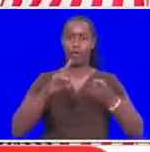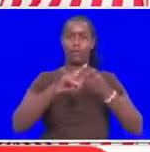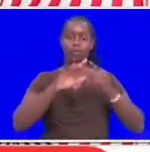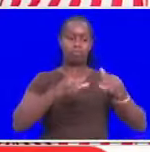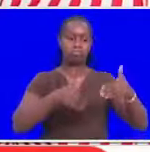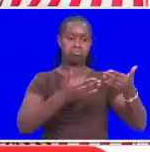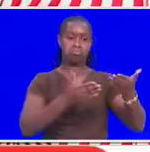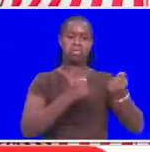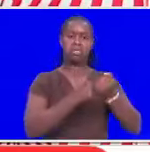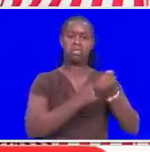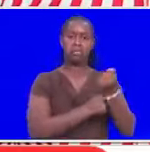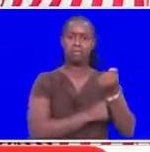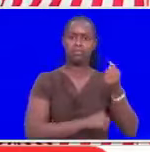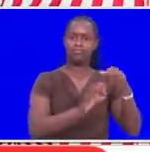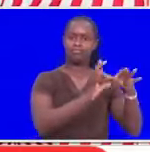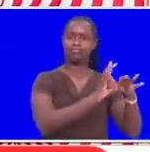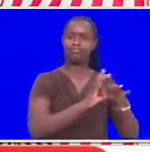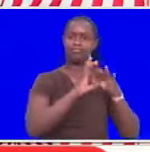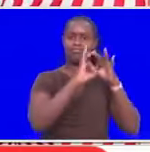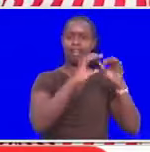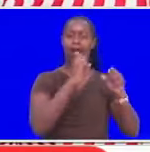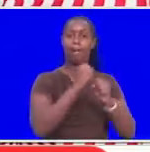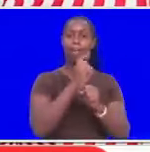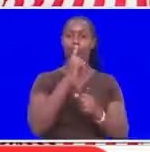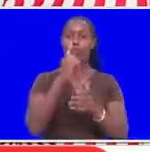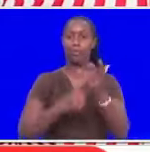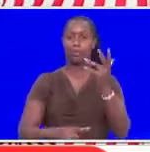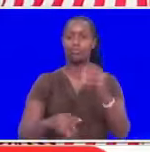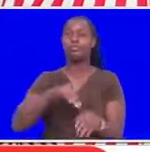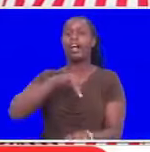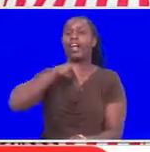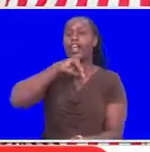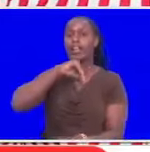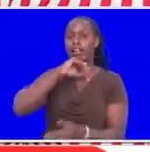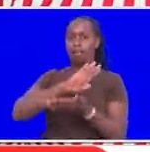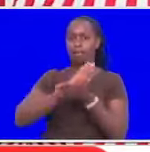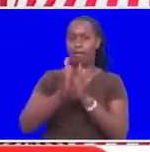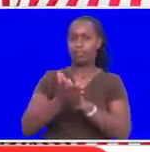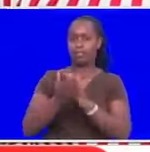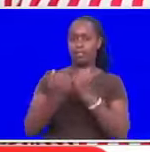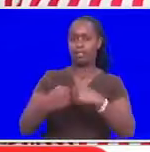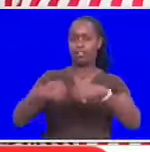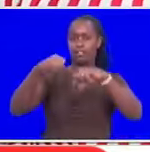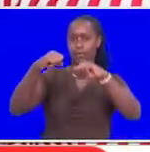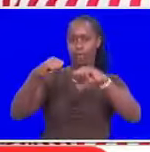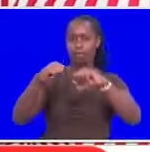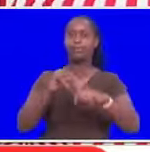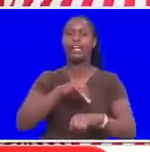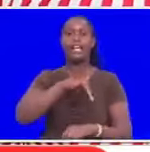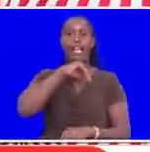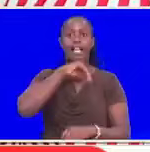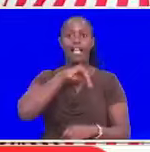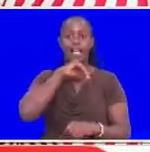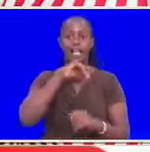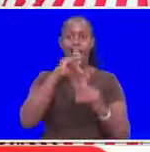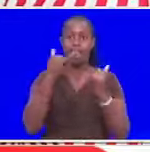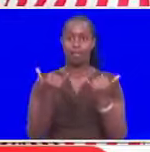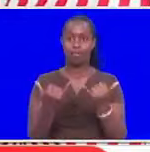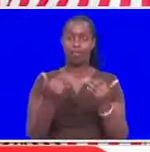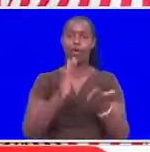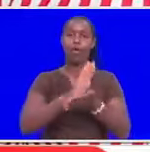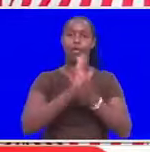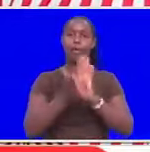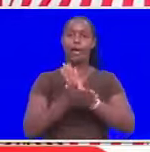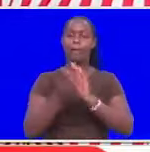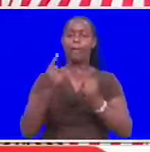support and ensure that Mr. Odinga's bid is successful. Mr. Odinga's win will be a win